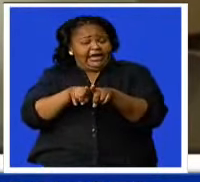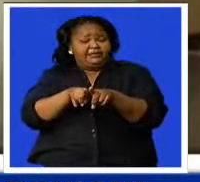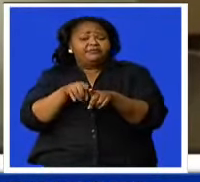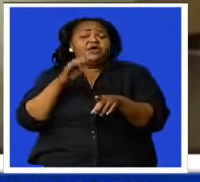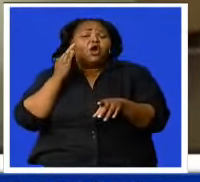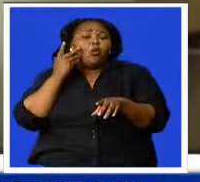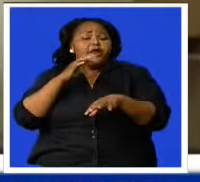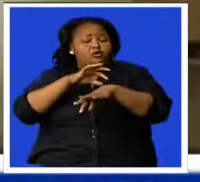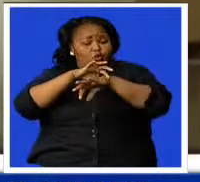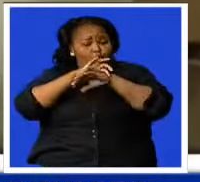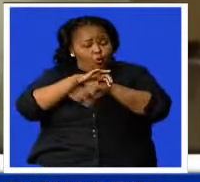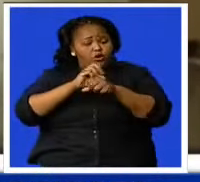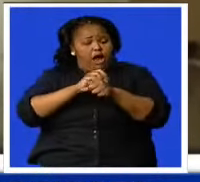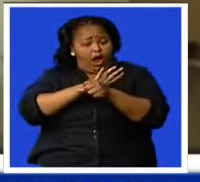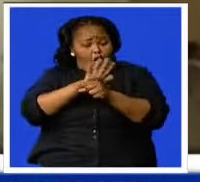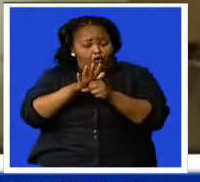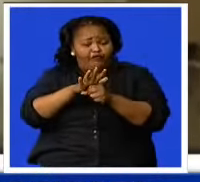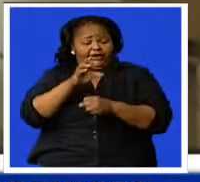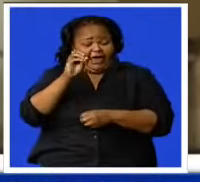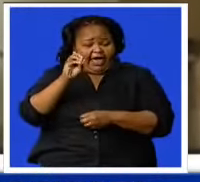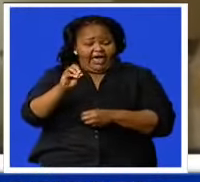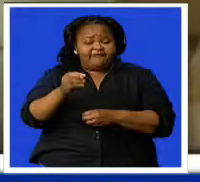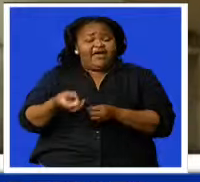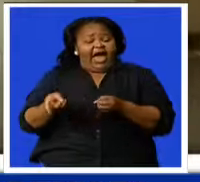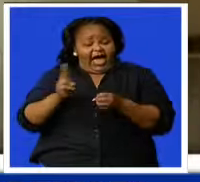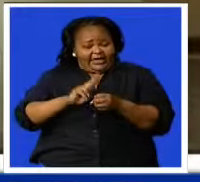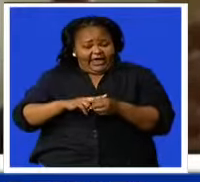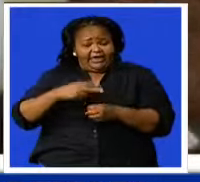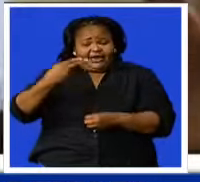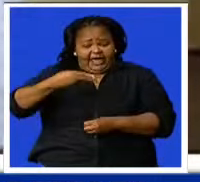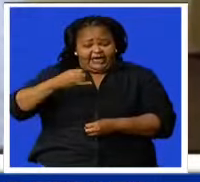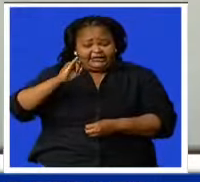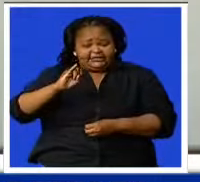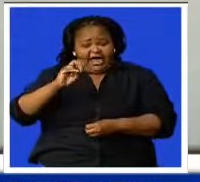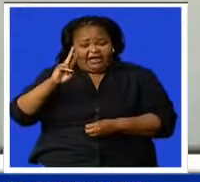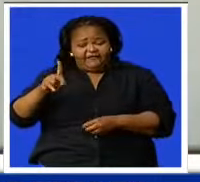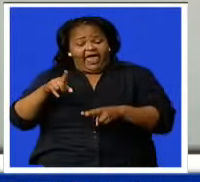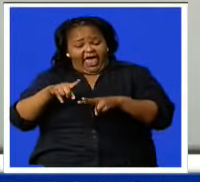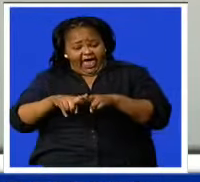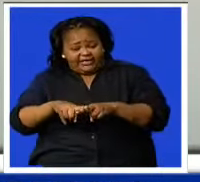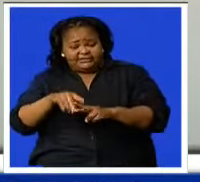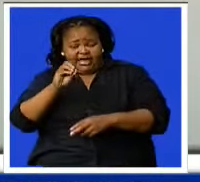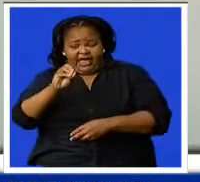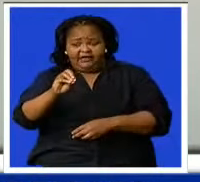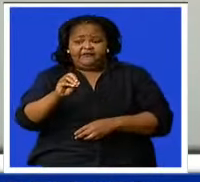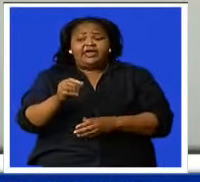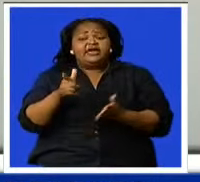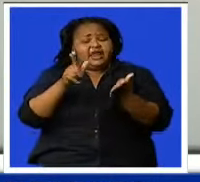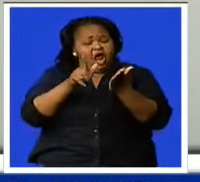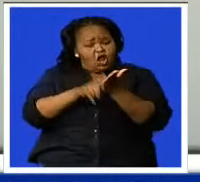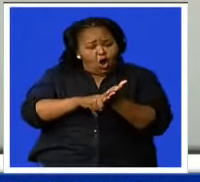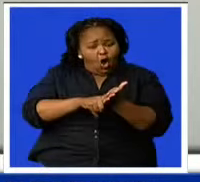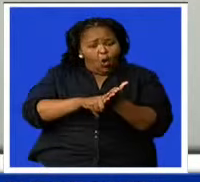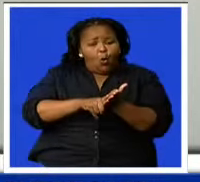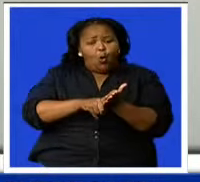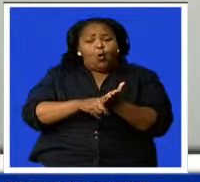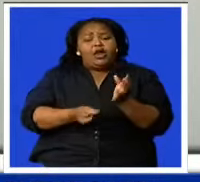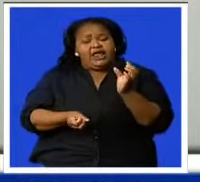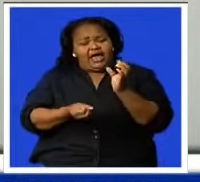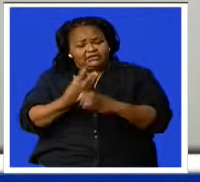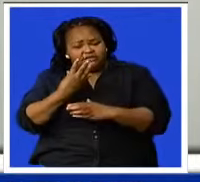pandemic njengalokhu kwenzeka nakwintika i-AIDS. Kunemthetho le-establisher nature, kunemthetho we-disaster management